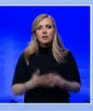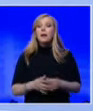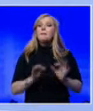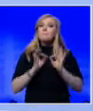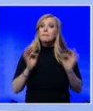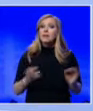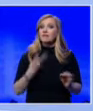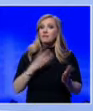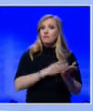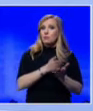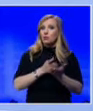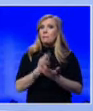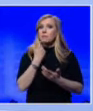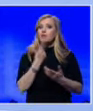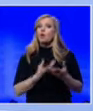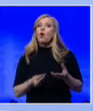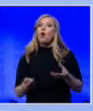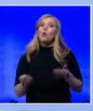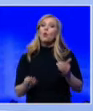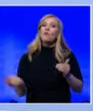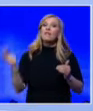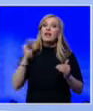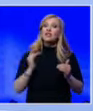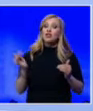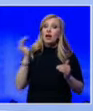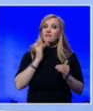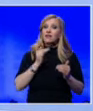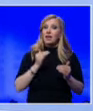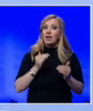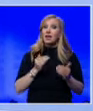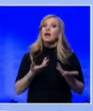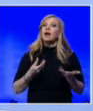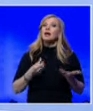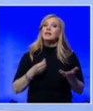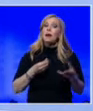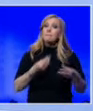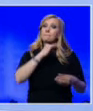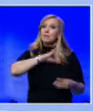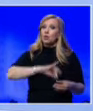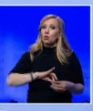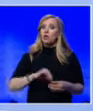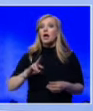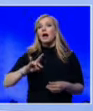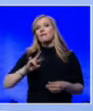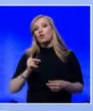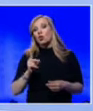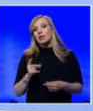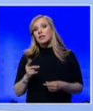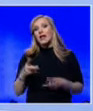двете посоки. Едната – увеличаване на приходите, и другата е орязване или намаляване на разходите.